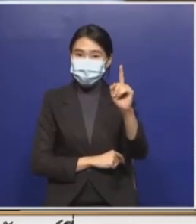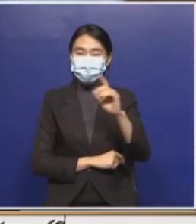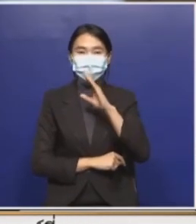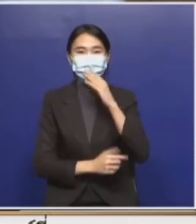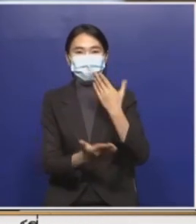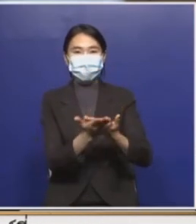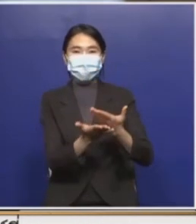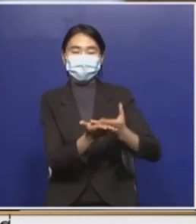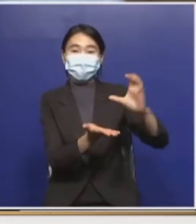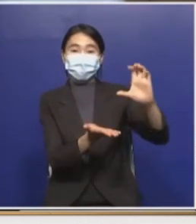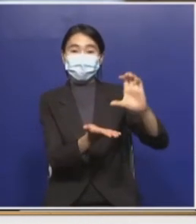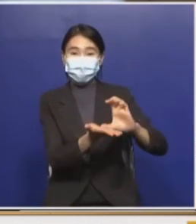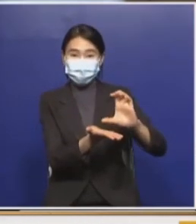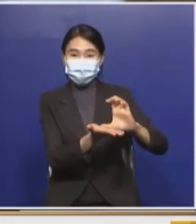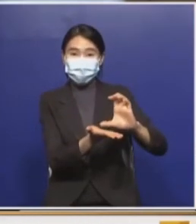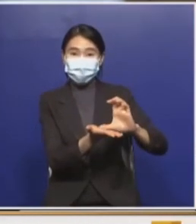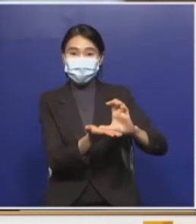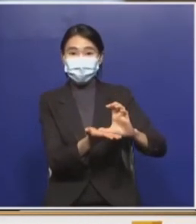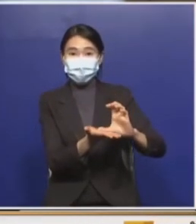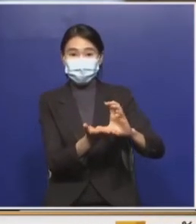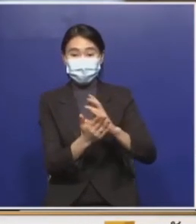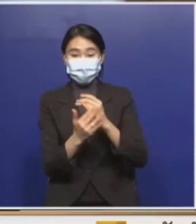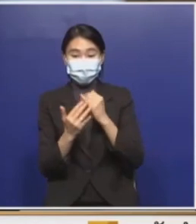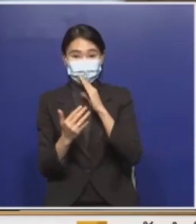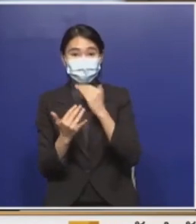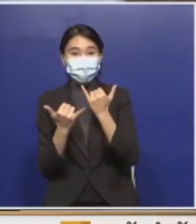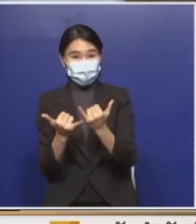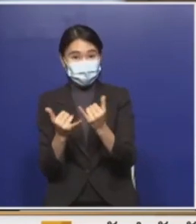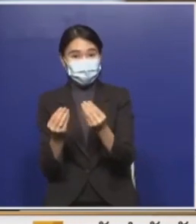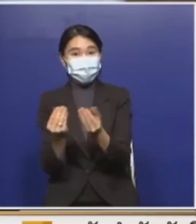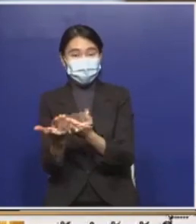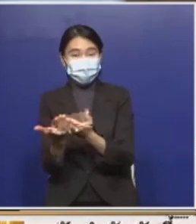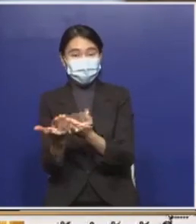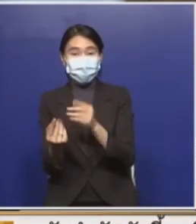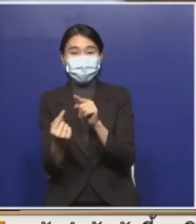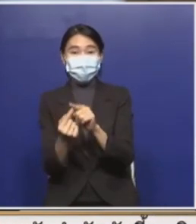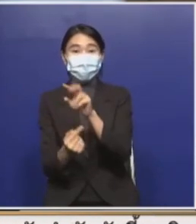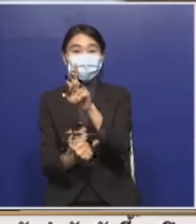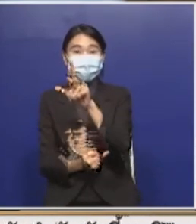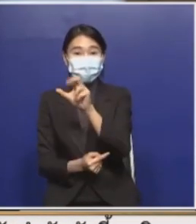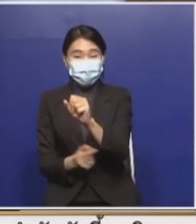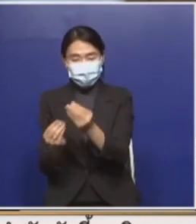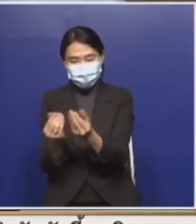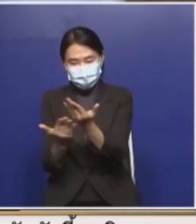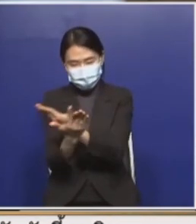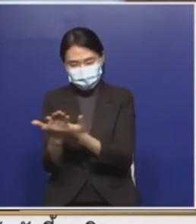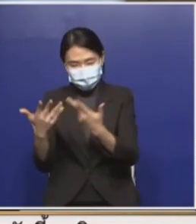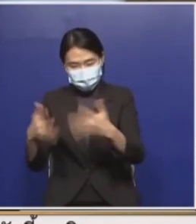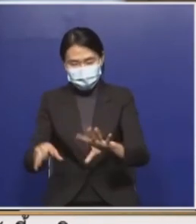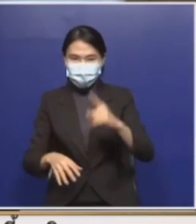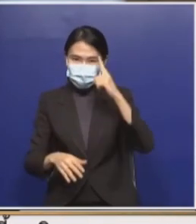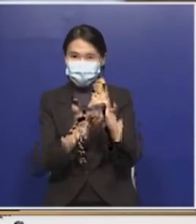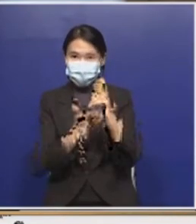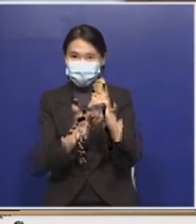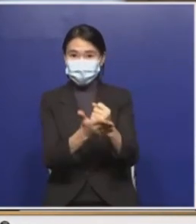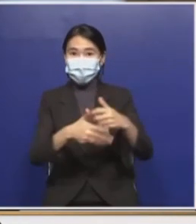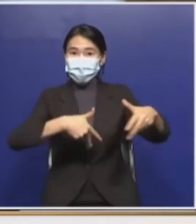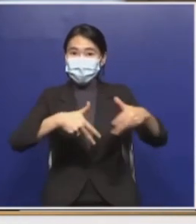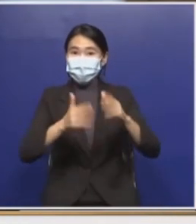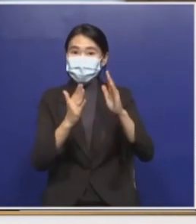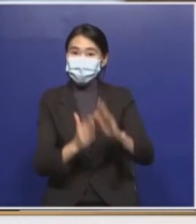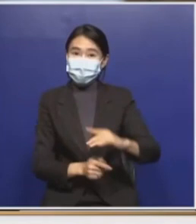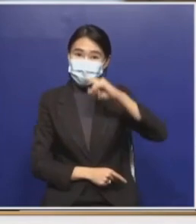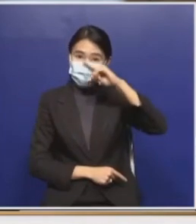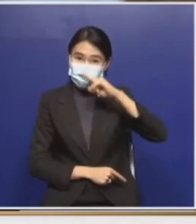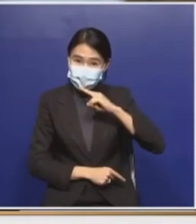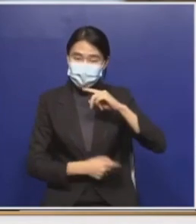ณที่ผ่านสภาไปแล้วจะสามารถแก้ไขปัญหาความเป็นอยู่ชีวิตของ